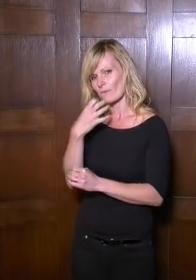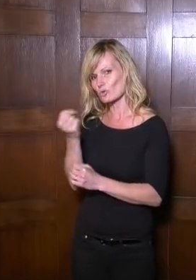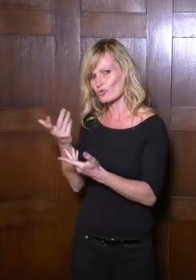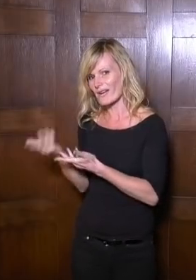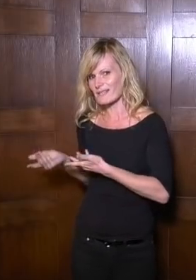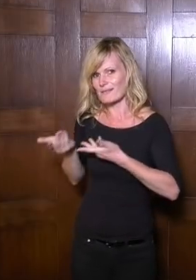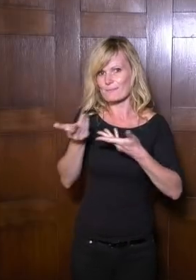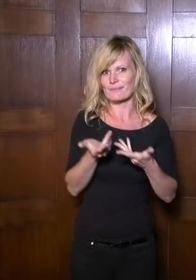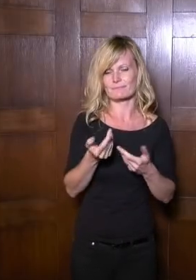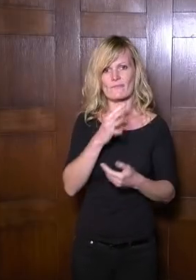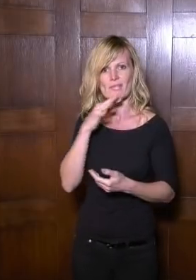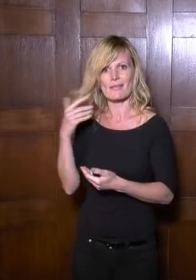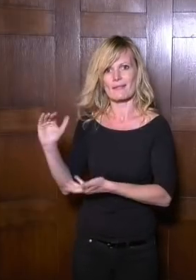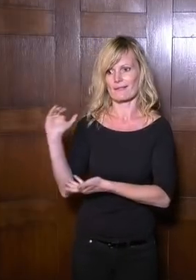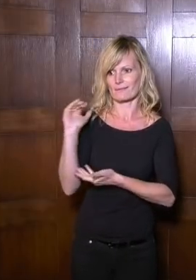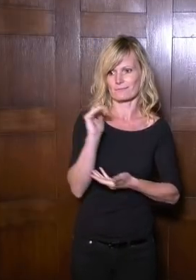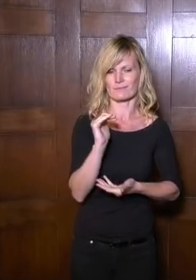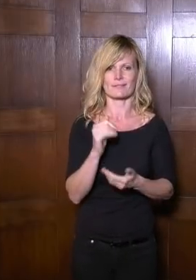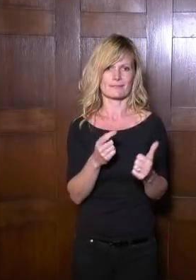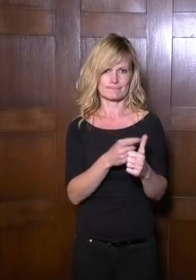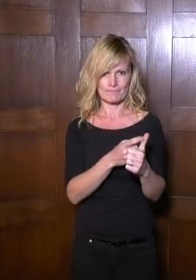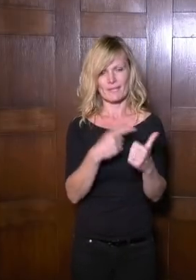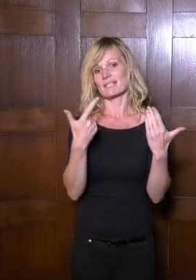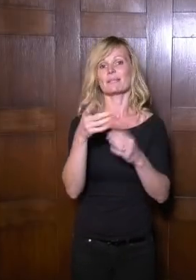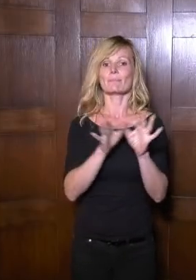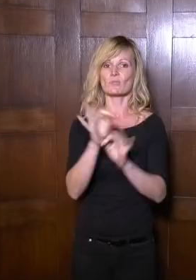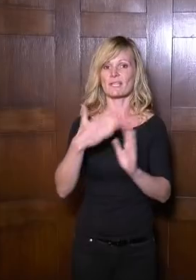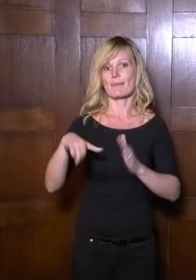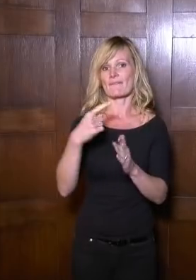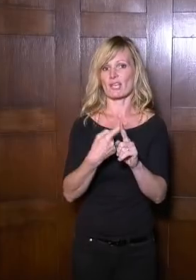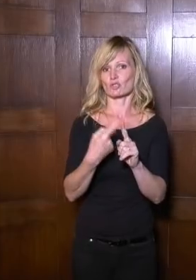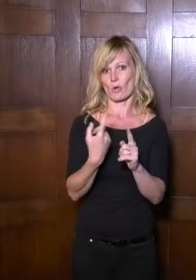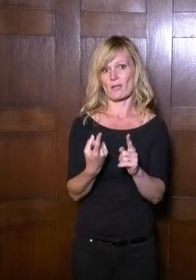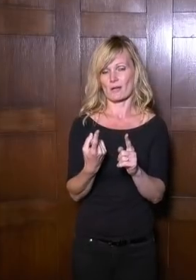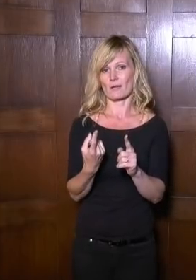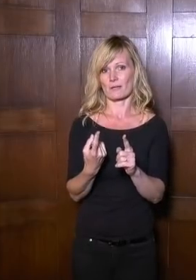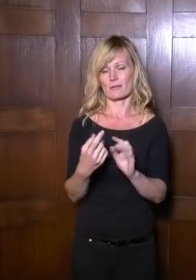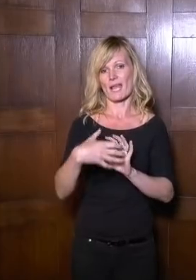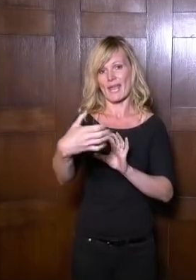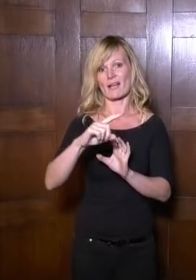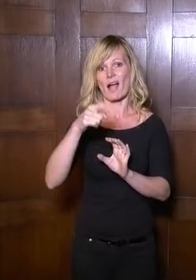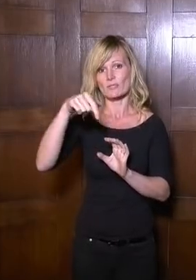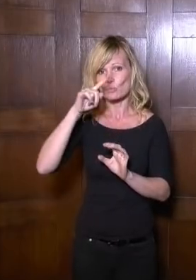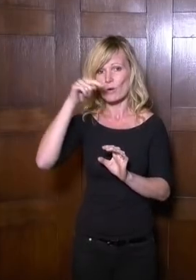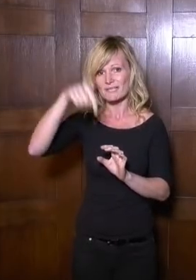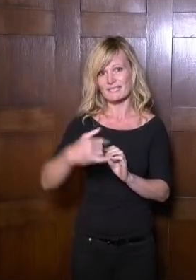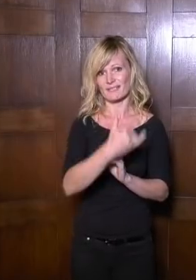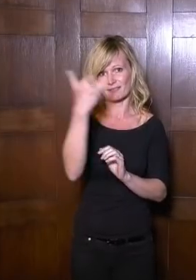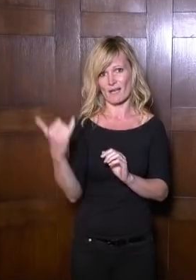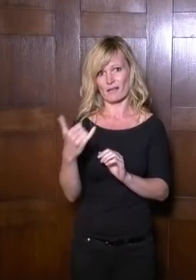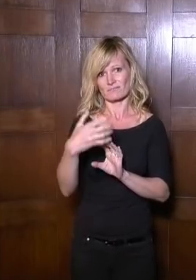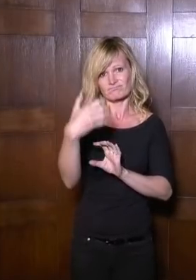ganz, ganz viel gekommen. Also zum einen die 7% Mehrwertsteuer, dass die länger einfach als wie dieses Jahr gelten muss von